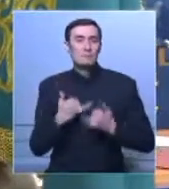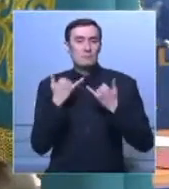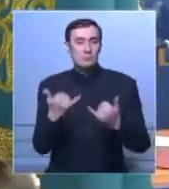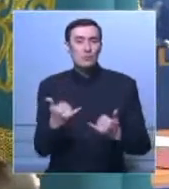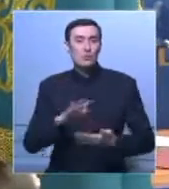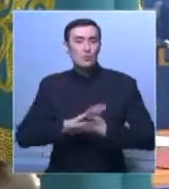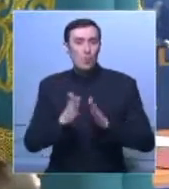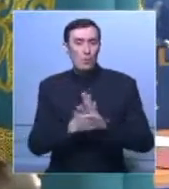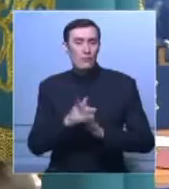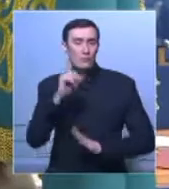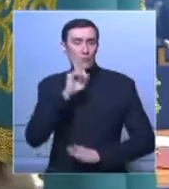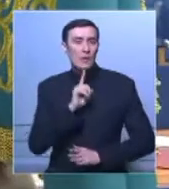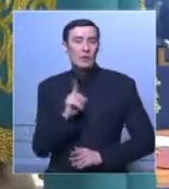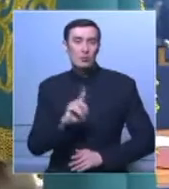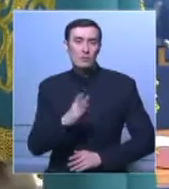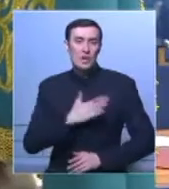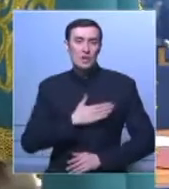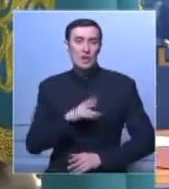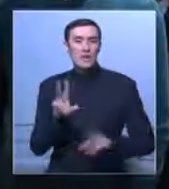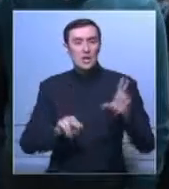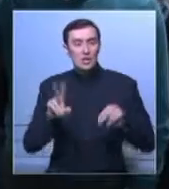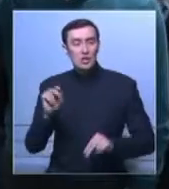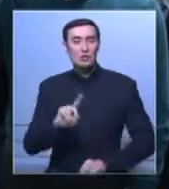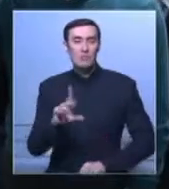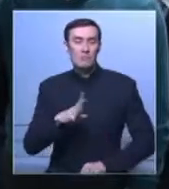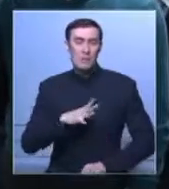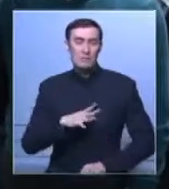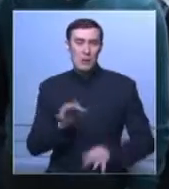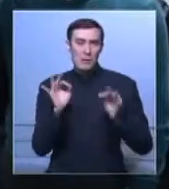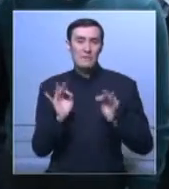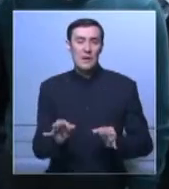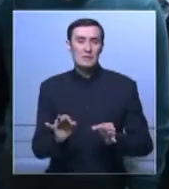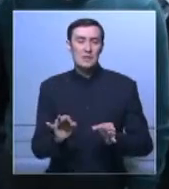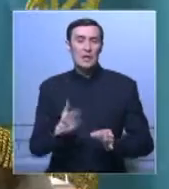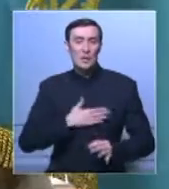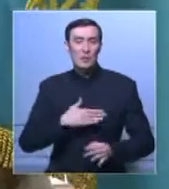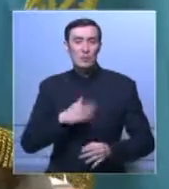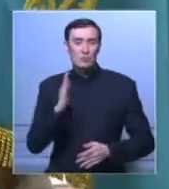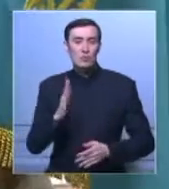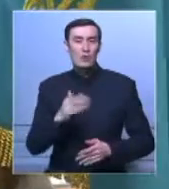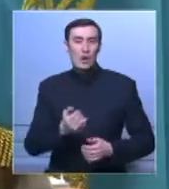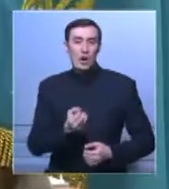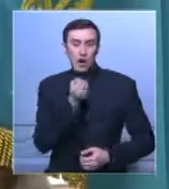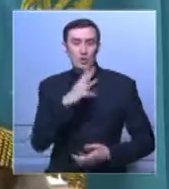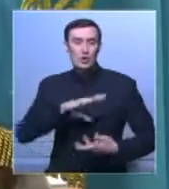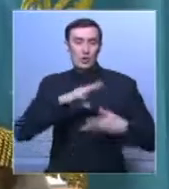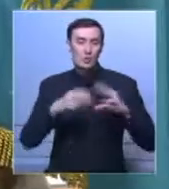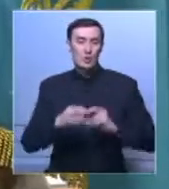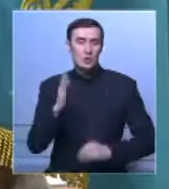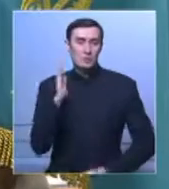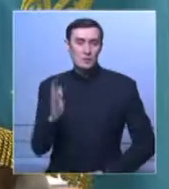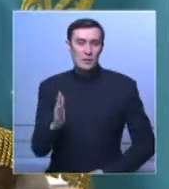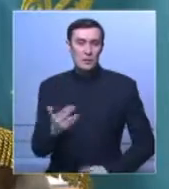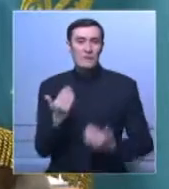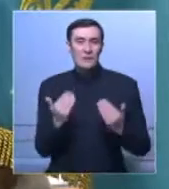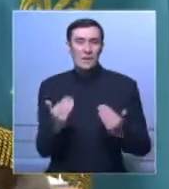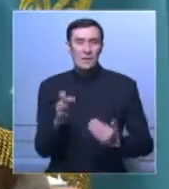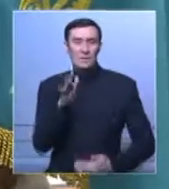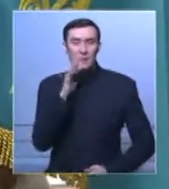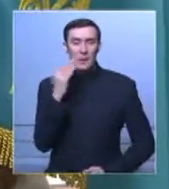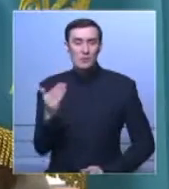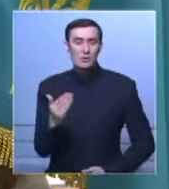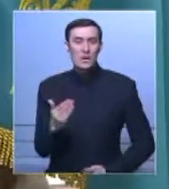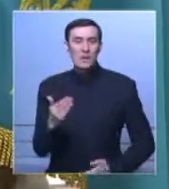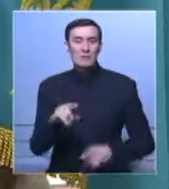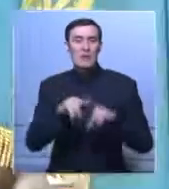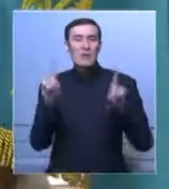и, конечно, мы хотим, чтобы наши надежды оправдались. Я уверен, это показывает высокие результаты, потому что в данное время они